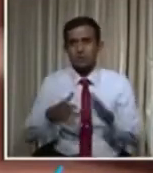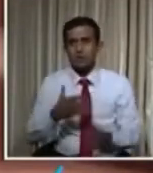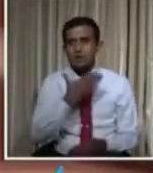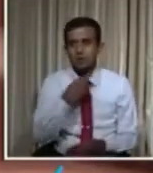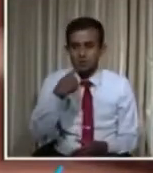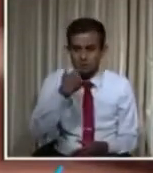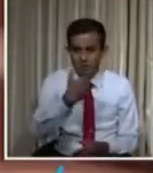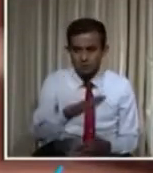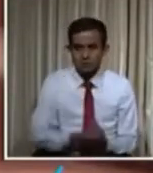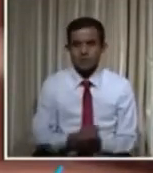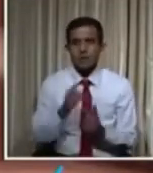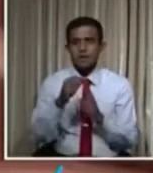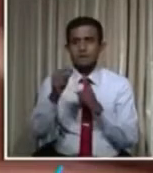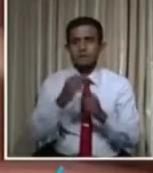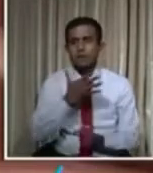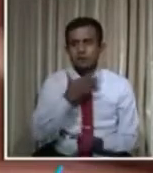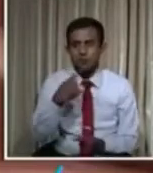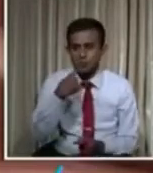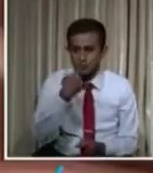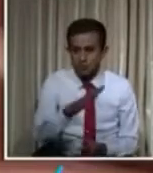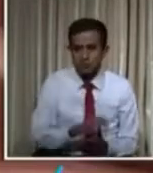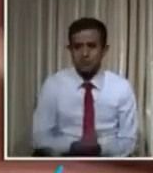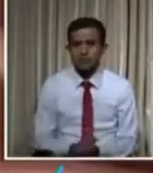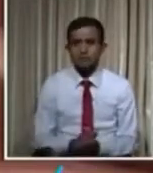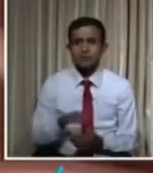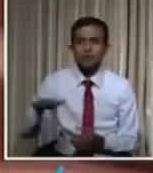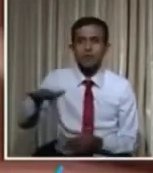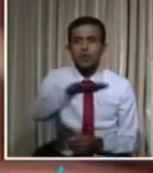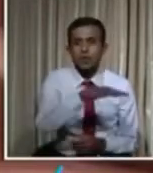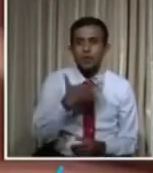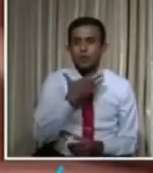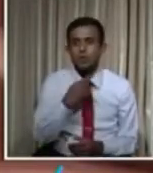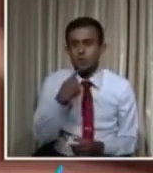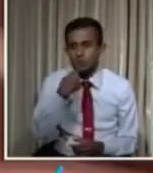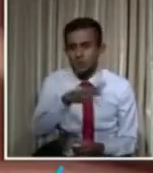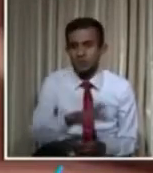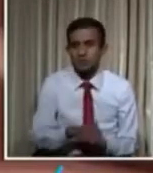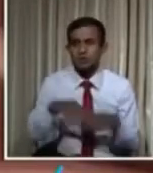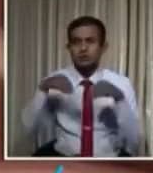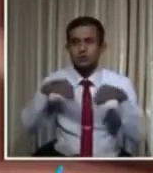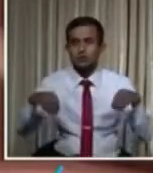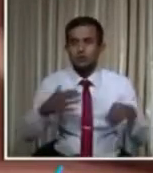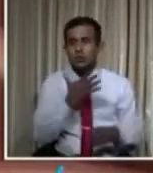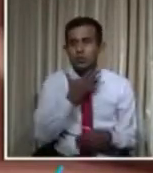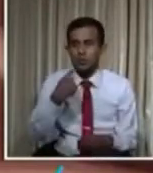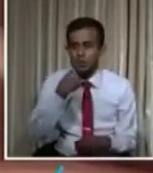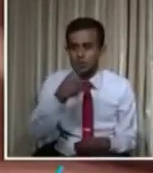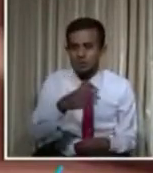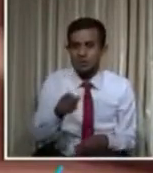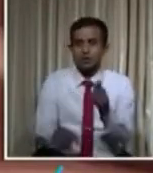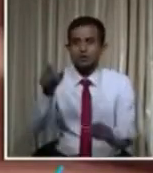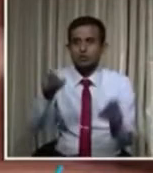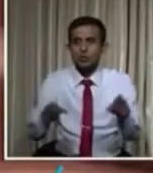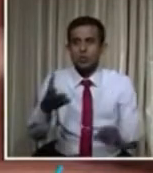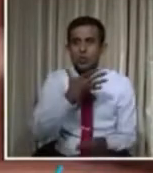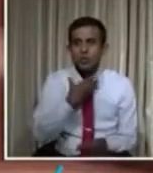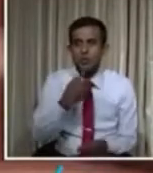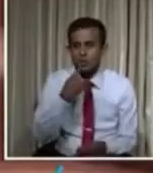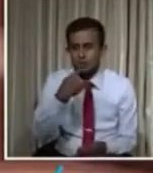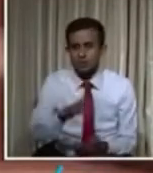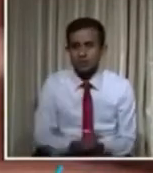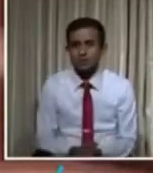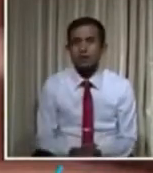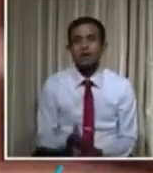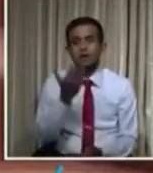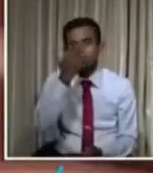කිව්වා. පාර්ලිමේන්තුවට බොරු කිව්වා. ජනතාවට බොරු කිව්වා. ගොවීන්ට බොරු කිව්වා. පාරිභෝගිකයාට බොරු කිව්වා. ඒකෙන්